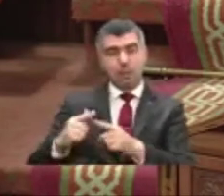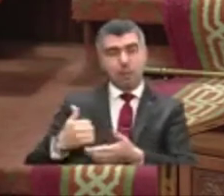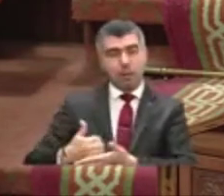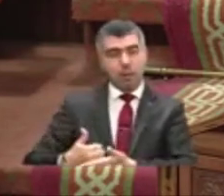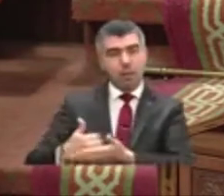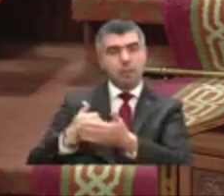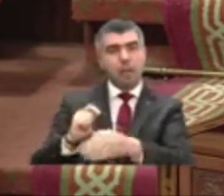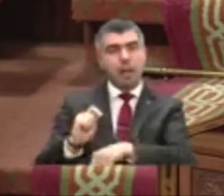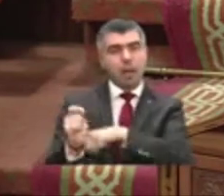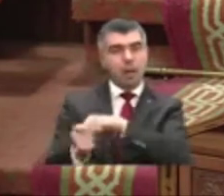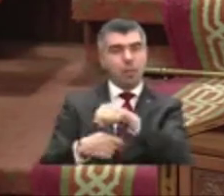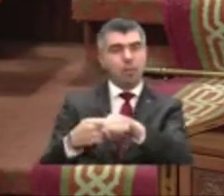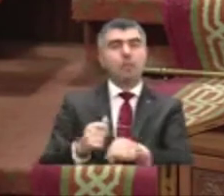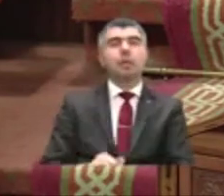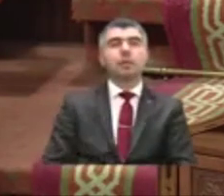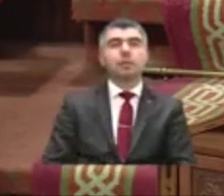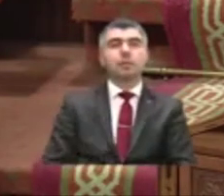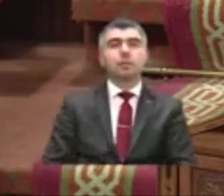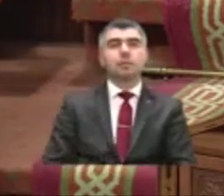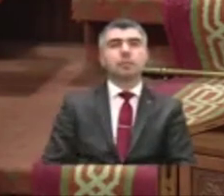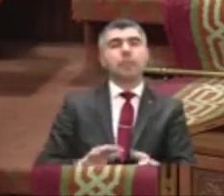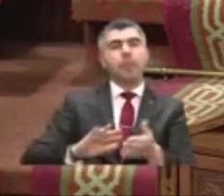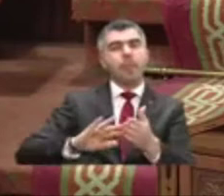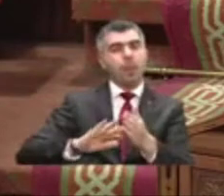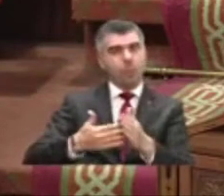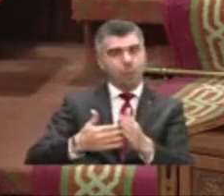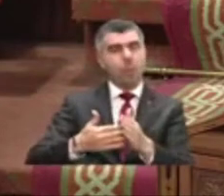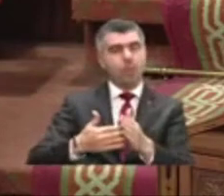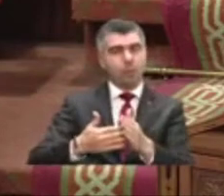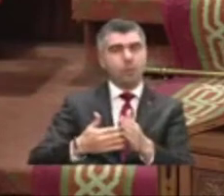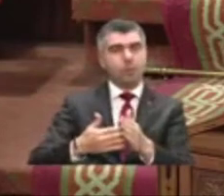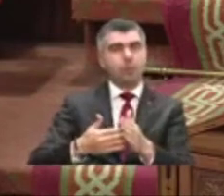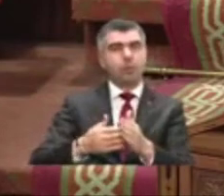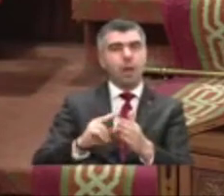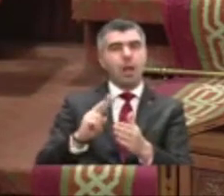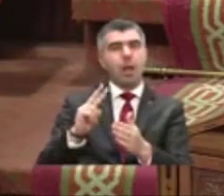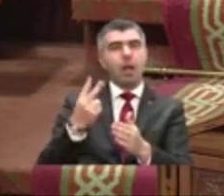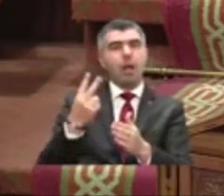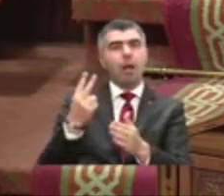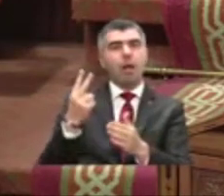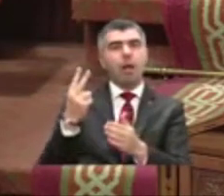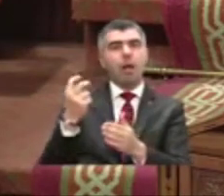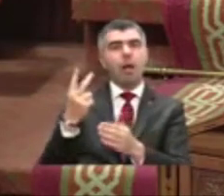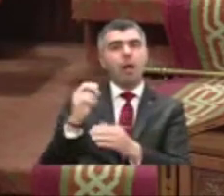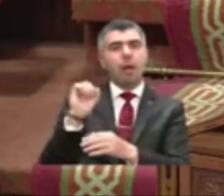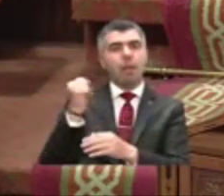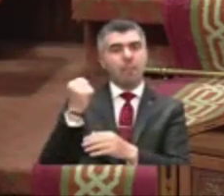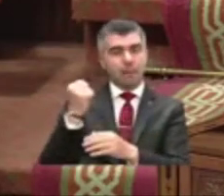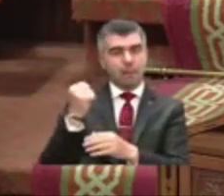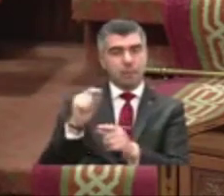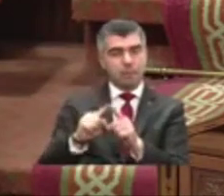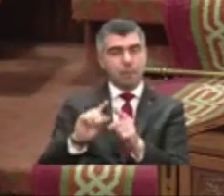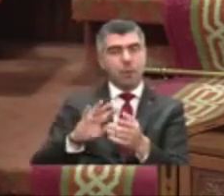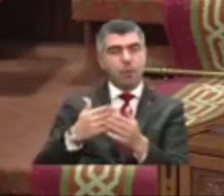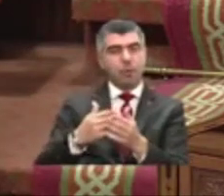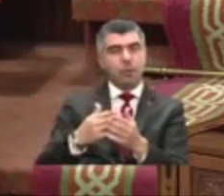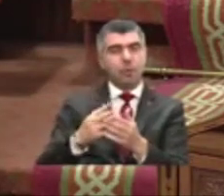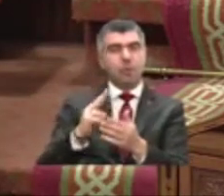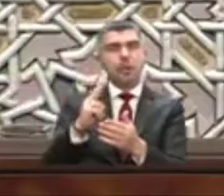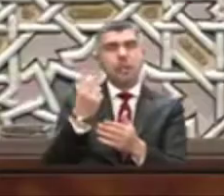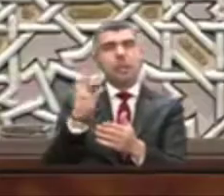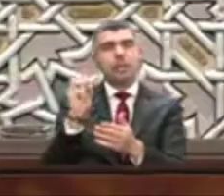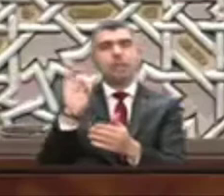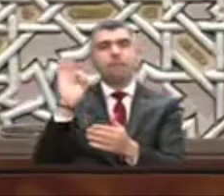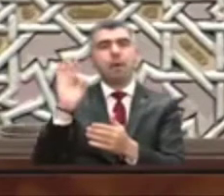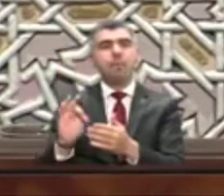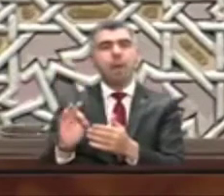للعالم القروي. وفي هذا الإطار يمكن نقول بأن في هذه السنتين تم إنجاز 30% من هذا البرنامج. وشكرا.